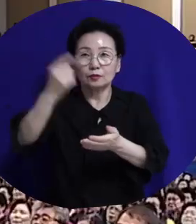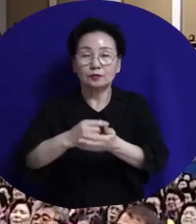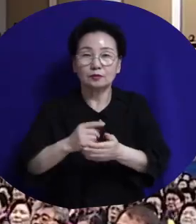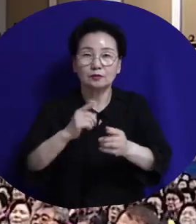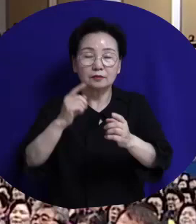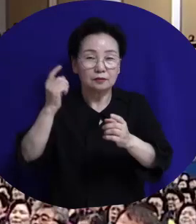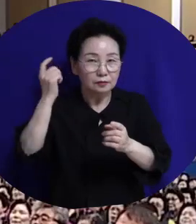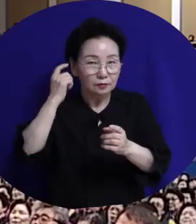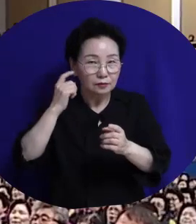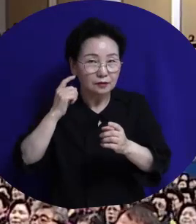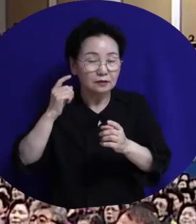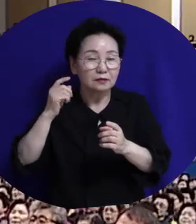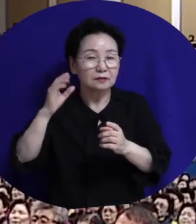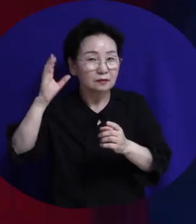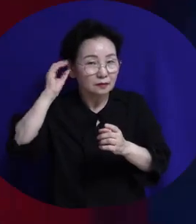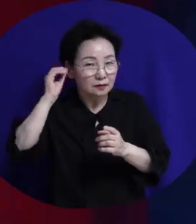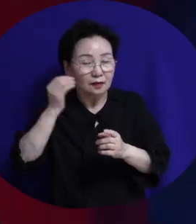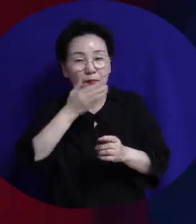겁니다.